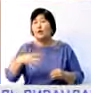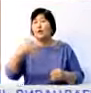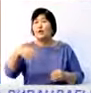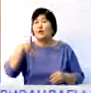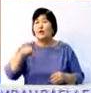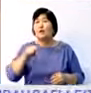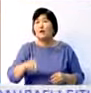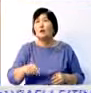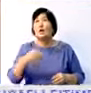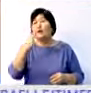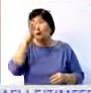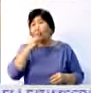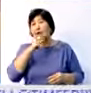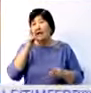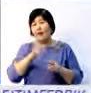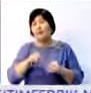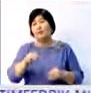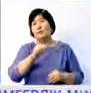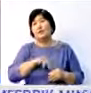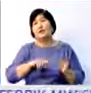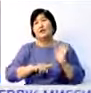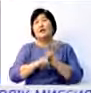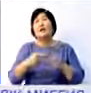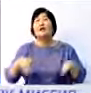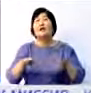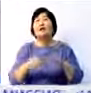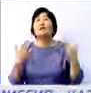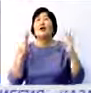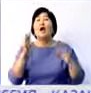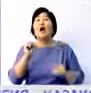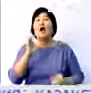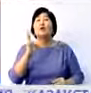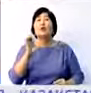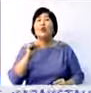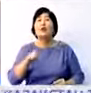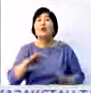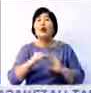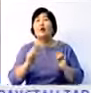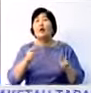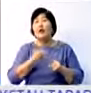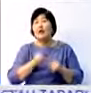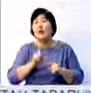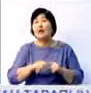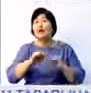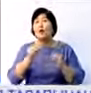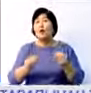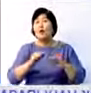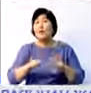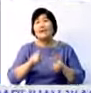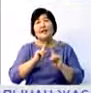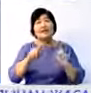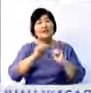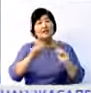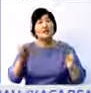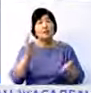адаммен осы 4 айда аяқтап осы жұмысты шықтық. Дәл осындай саябақ Ақсуат ауылында да ашылды. Әсіресе бұл ойын балалар үшін ерекше сый болып